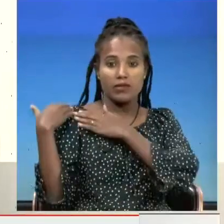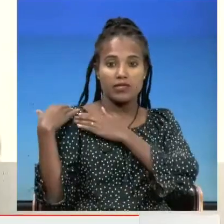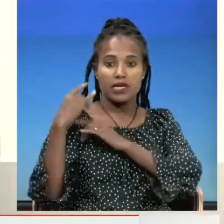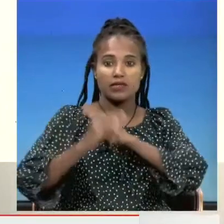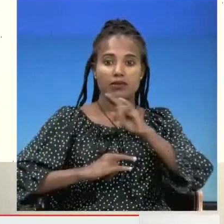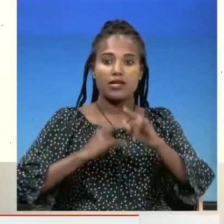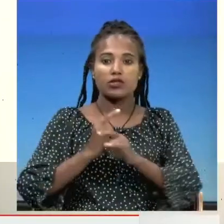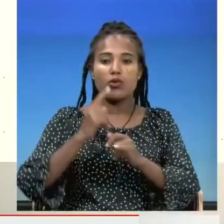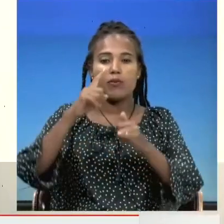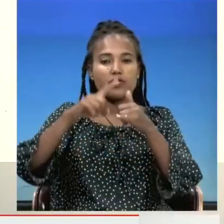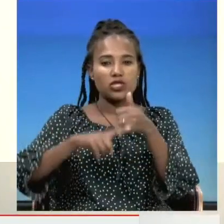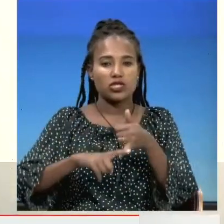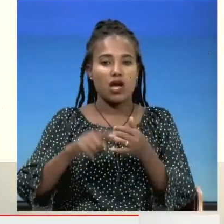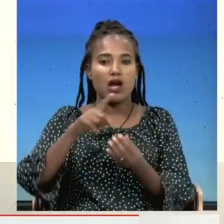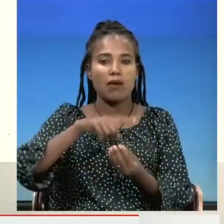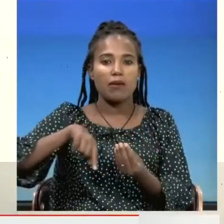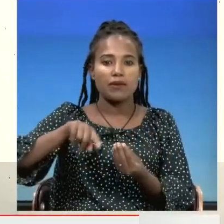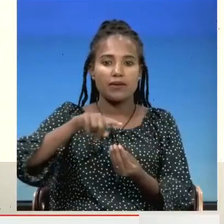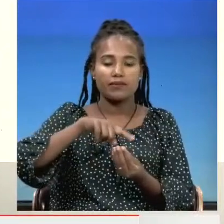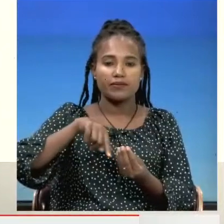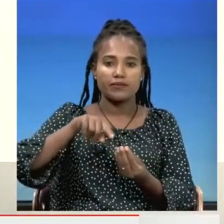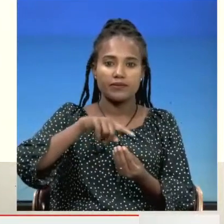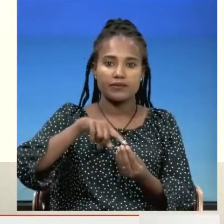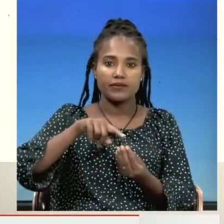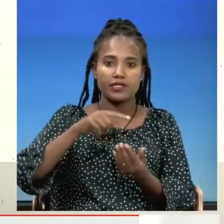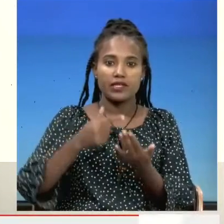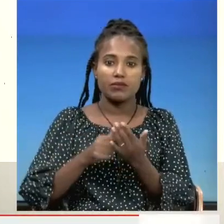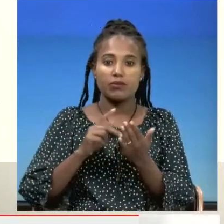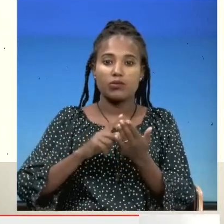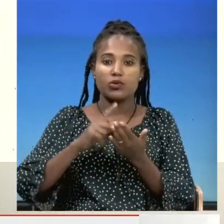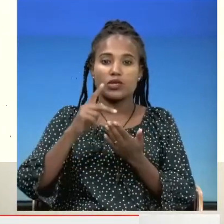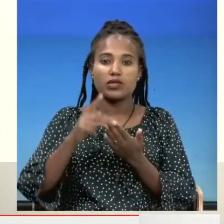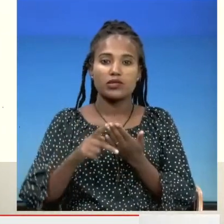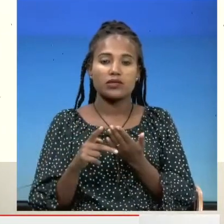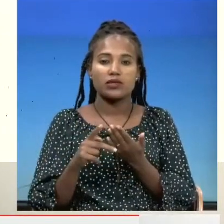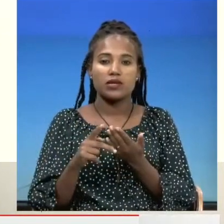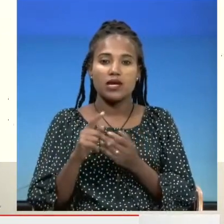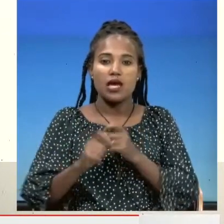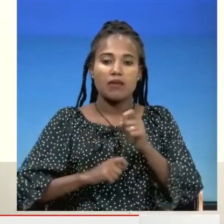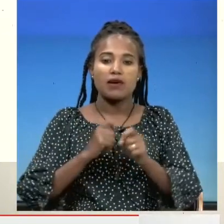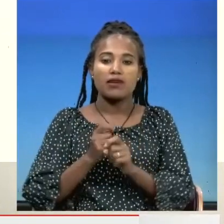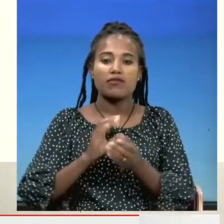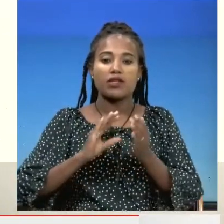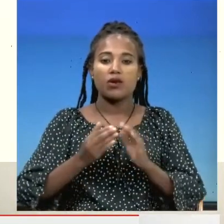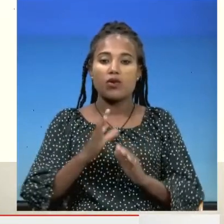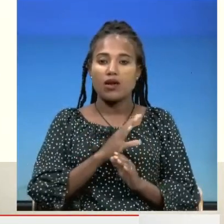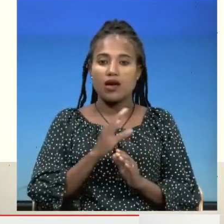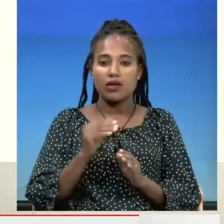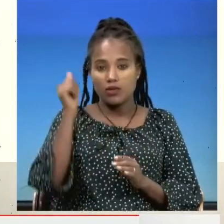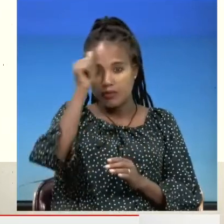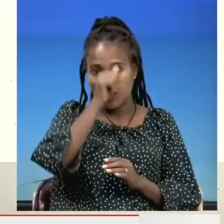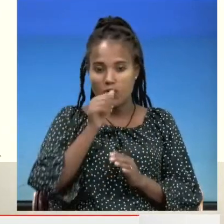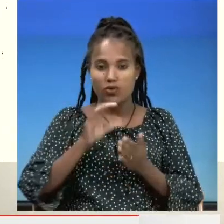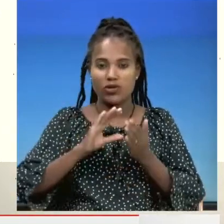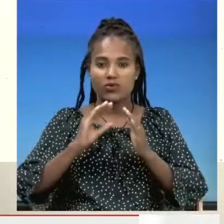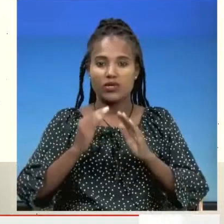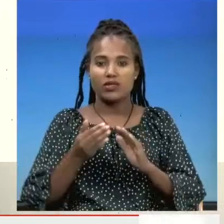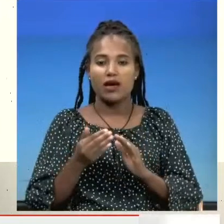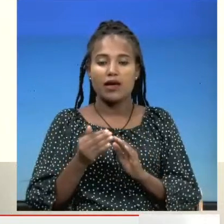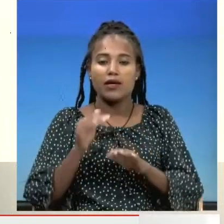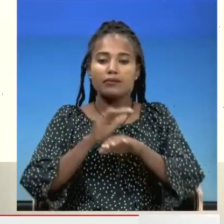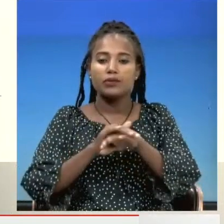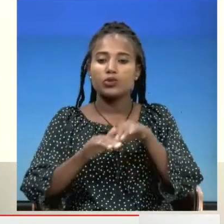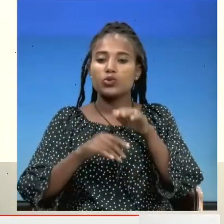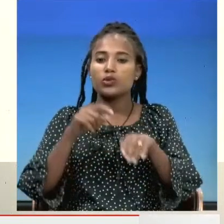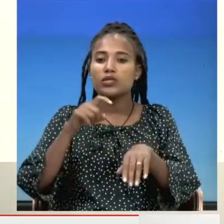ዘመናቸው መጨረሻ አካባቢ ይህ ፕሮጀክት ዓለም አቀፍ ሁኔታውና የኢትዮጵያ ሁኔታ ምቹ